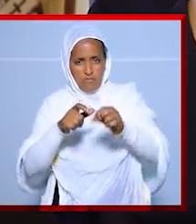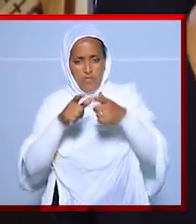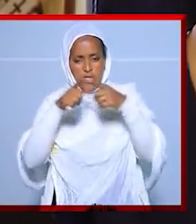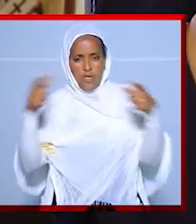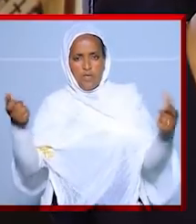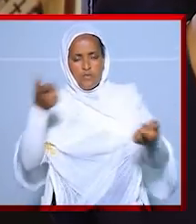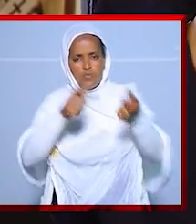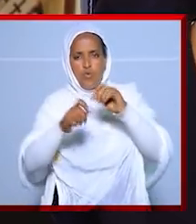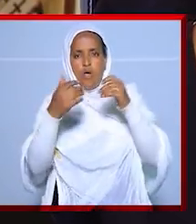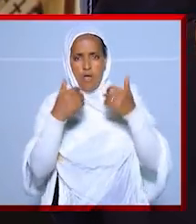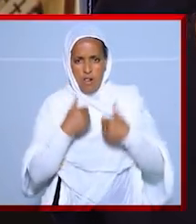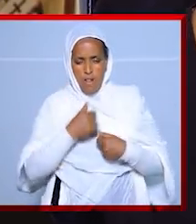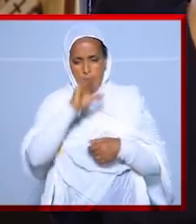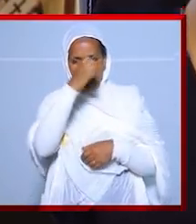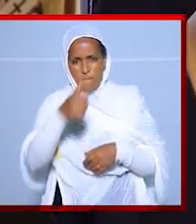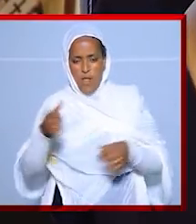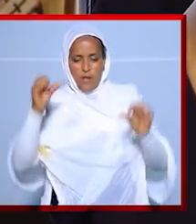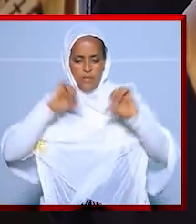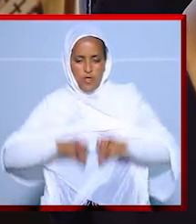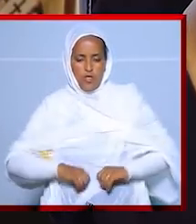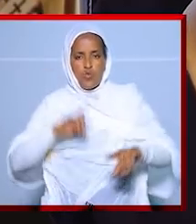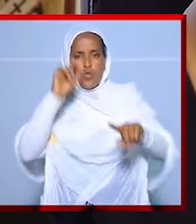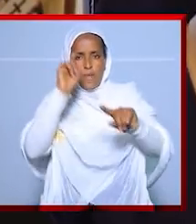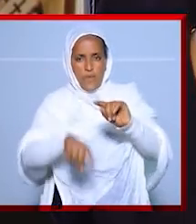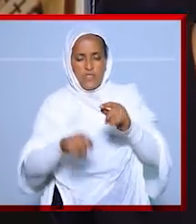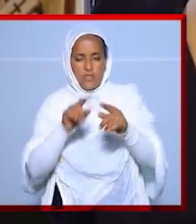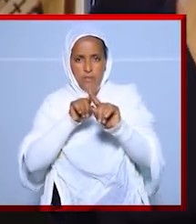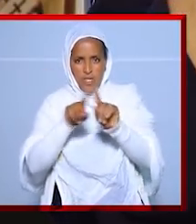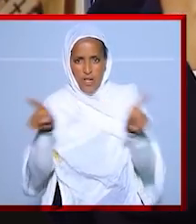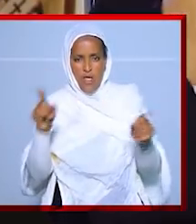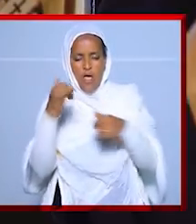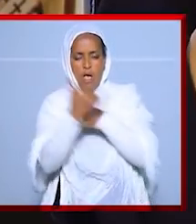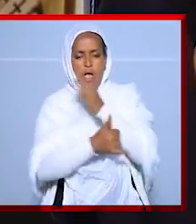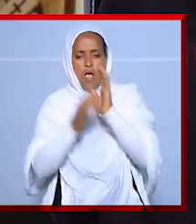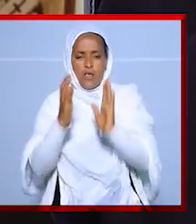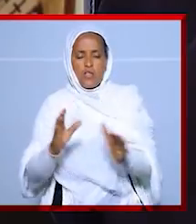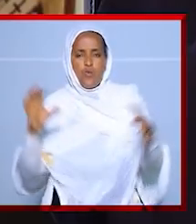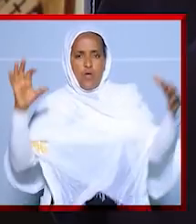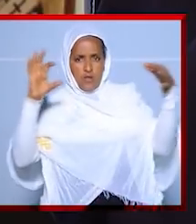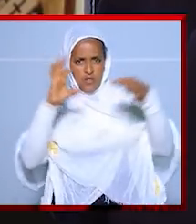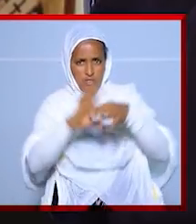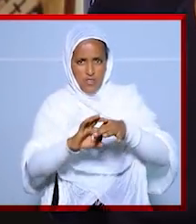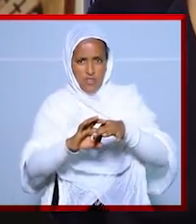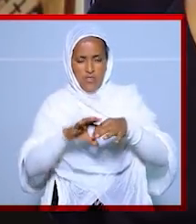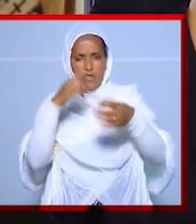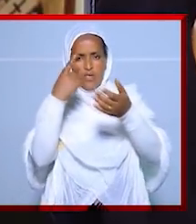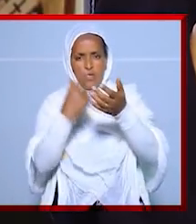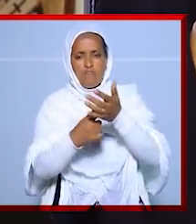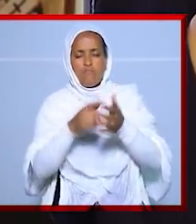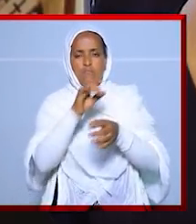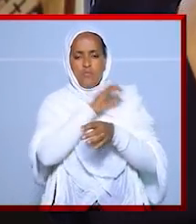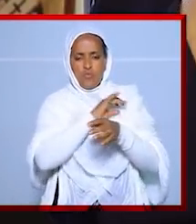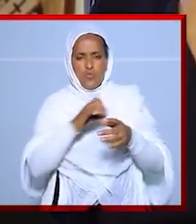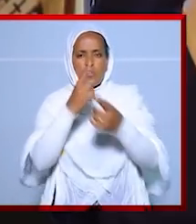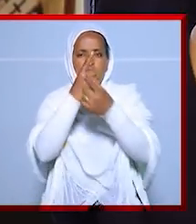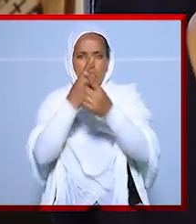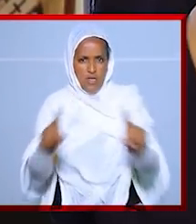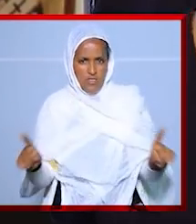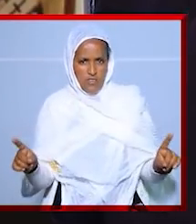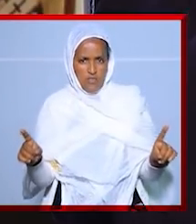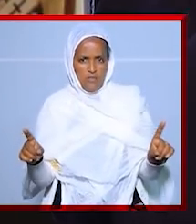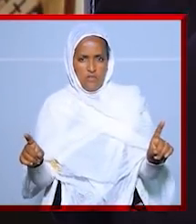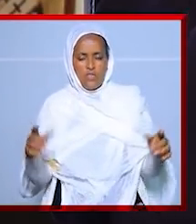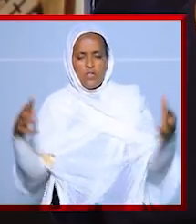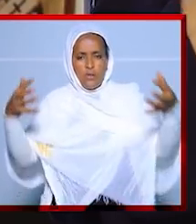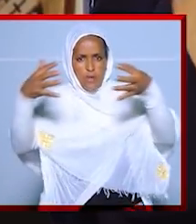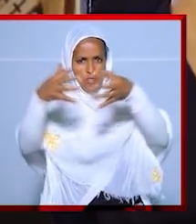ያበረከተችው ትልቅ አስተዋጽኦ አለ። ማንም ሊክደው የማይችል በተለይ ሀገራዊ አንድነትን፣ ይሄ ሉዓላዊነትን፣